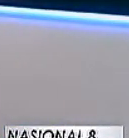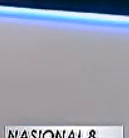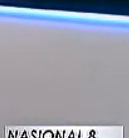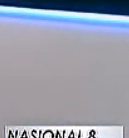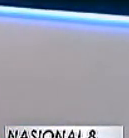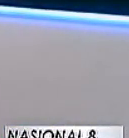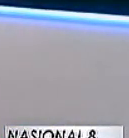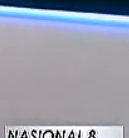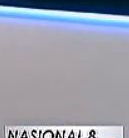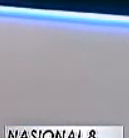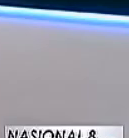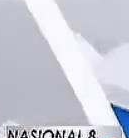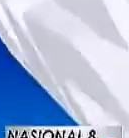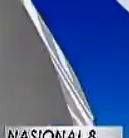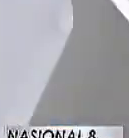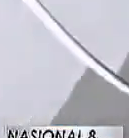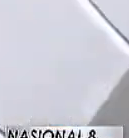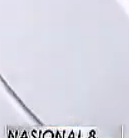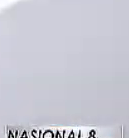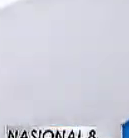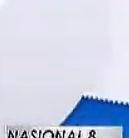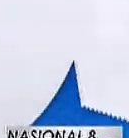ini.